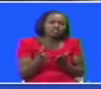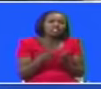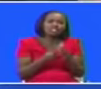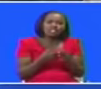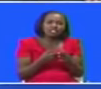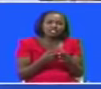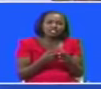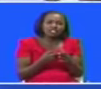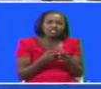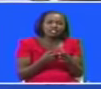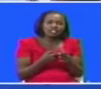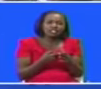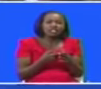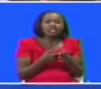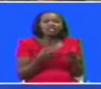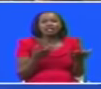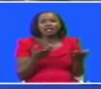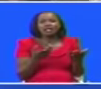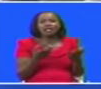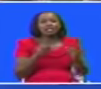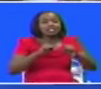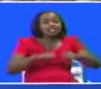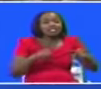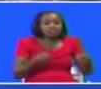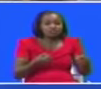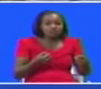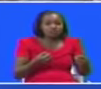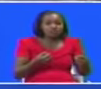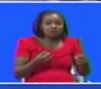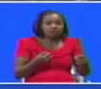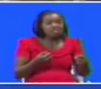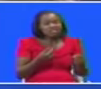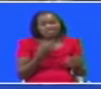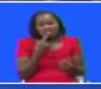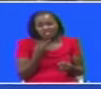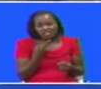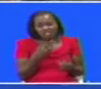imekuwa kuwa federal system ishakuwa devolved, manake